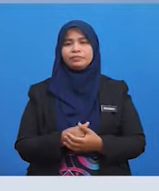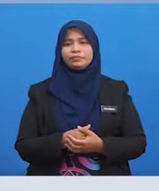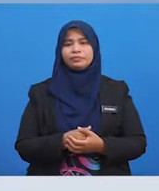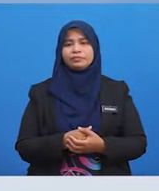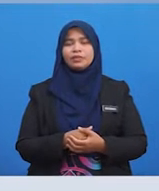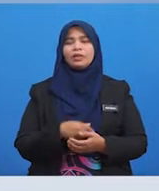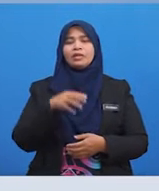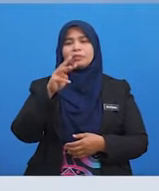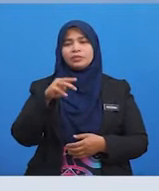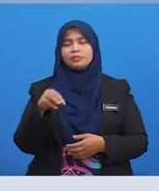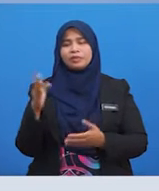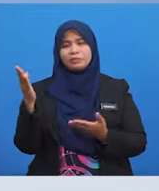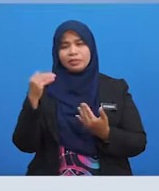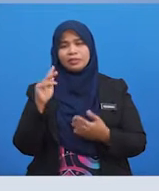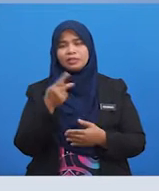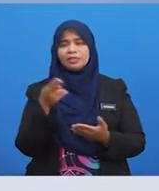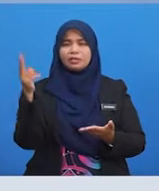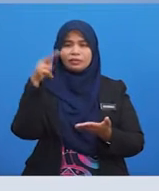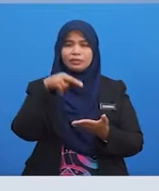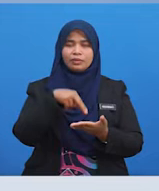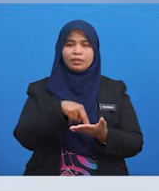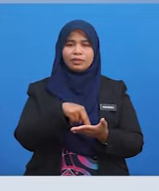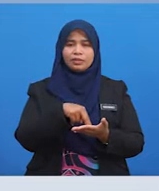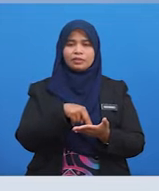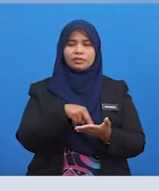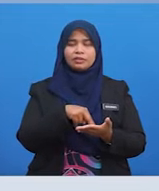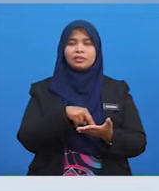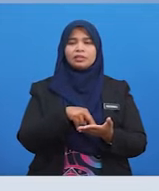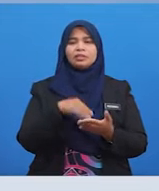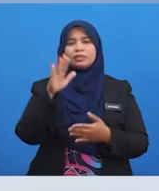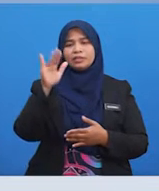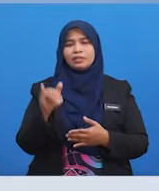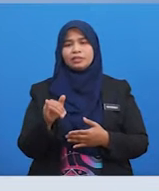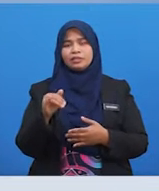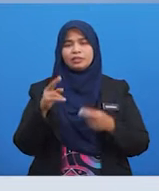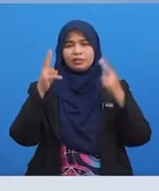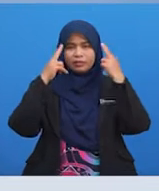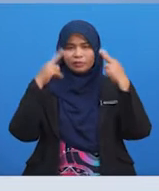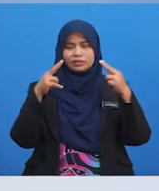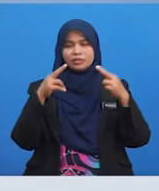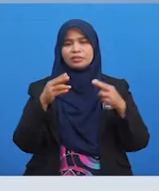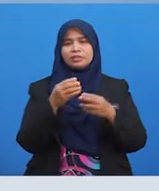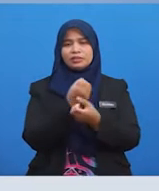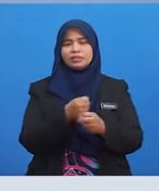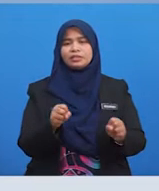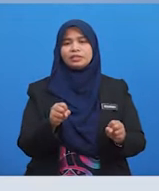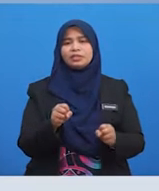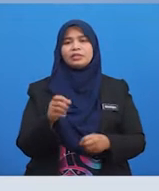Murid-murid, mari kita ulang teks yang ustazah sediakan